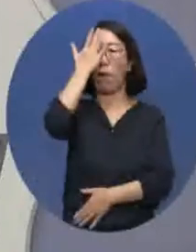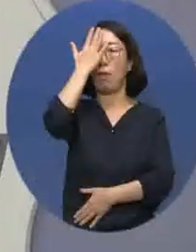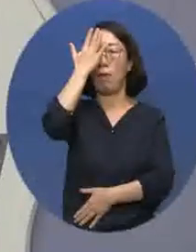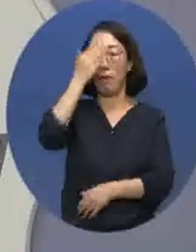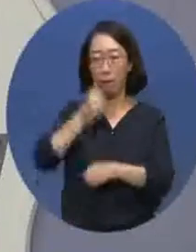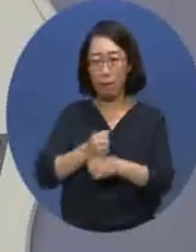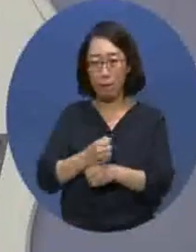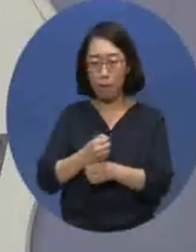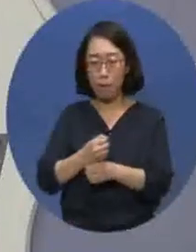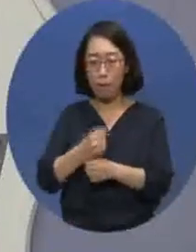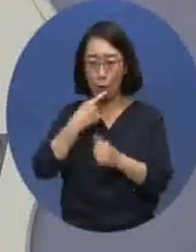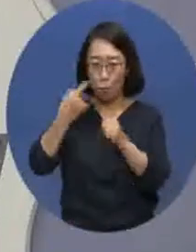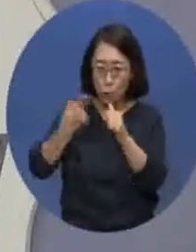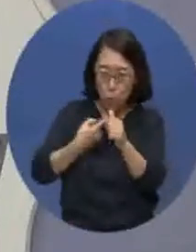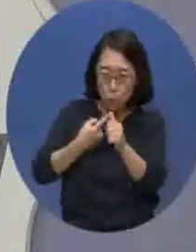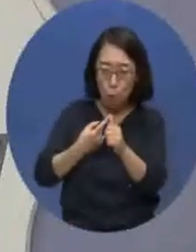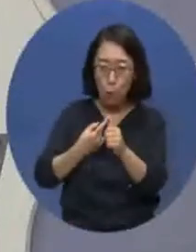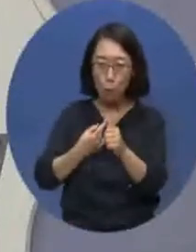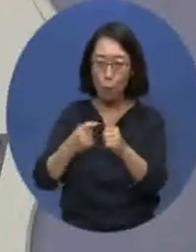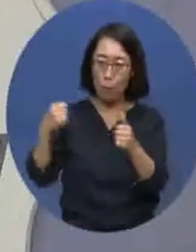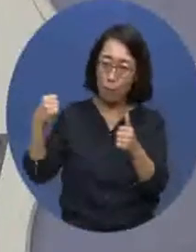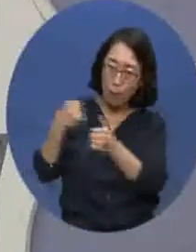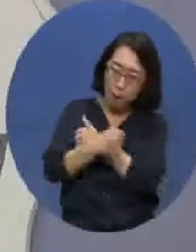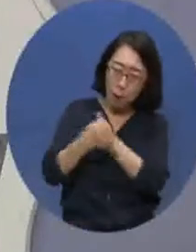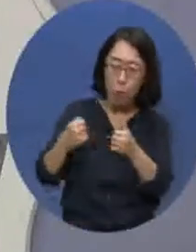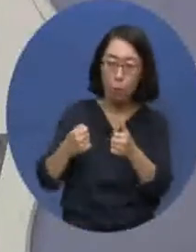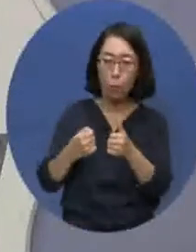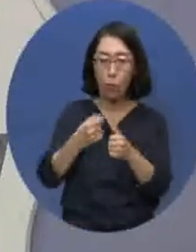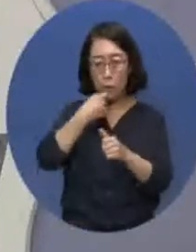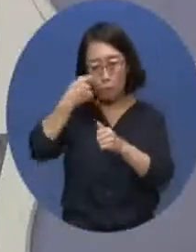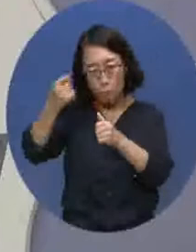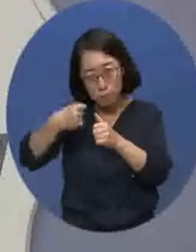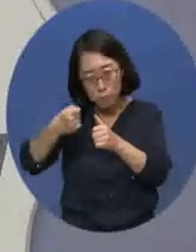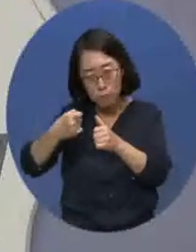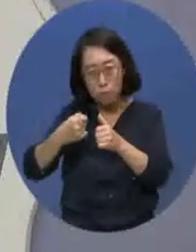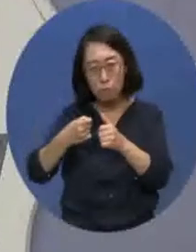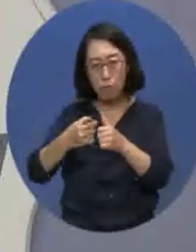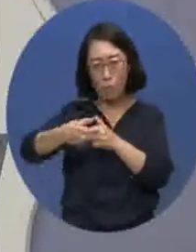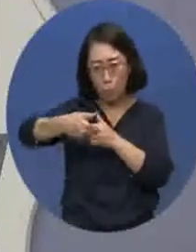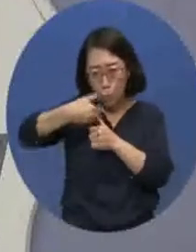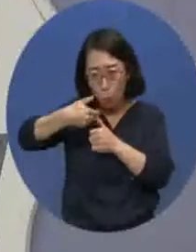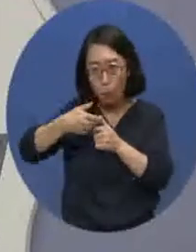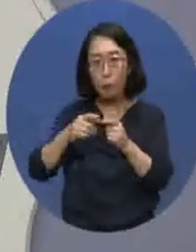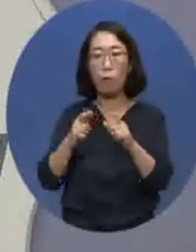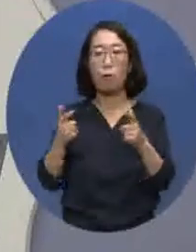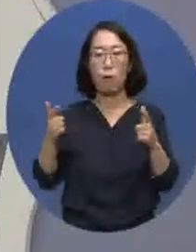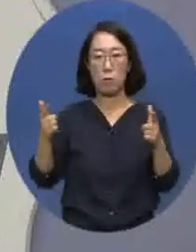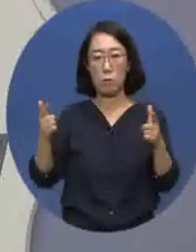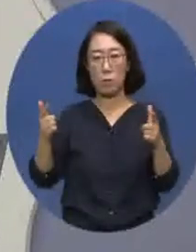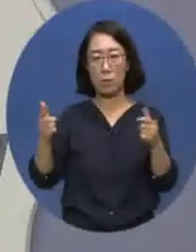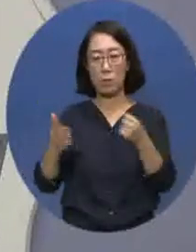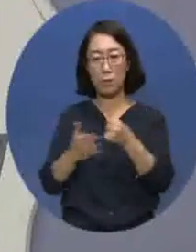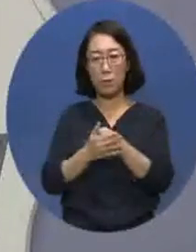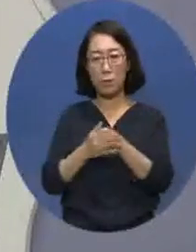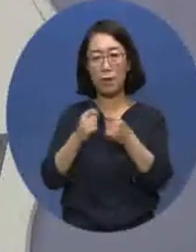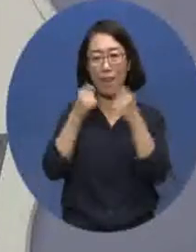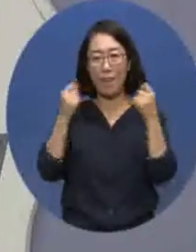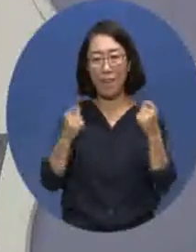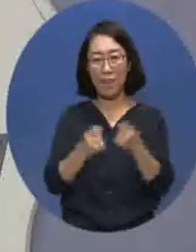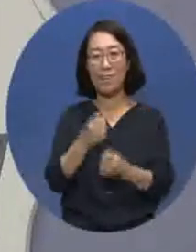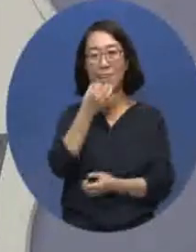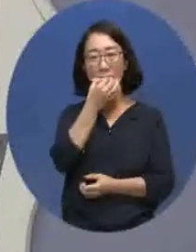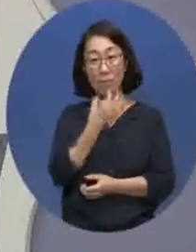욕먹고 모욕당한 고 이런 게 일상이 어서 행장에 뭐 개인적으로는 어렵습니다만